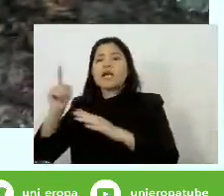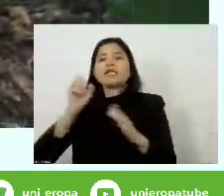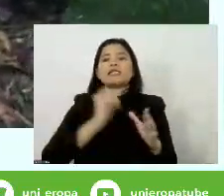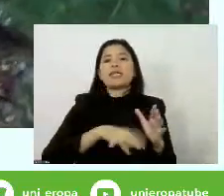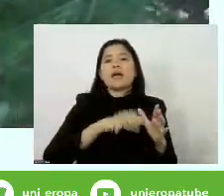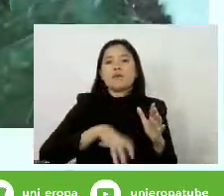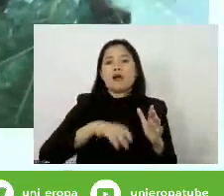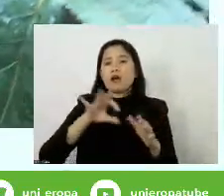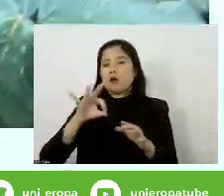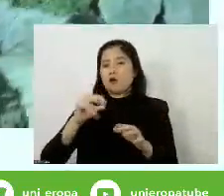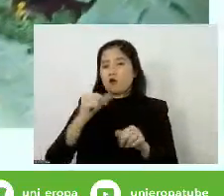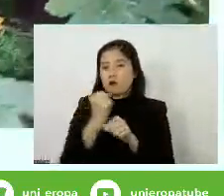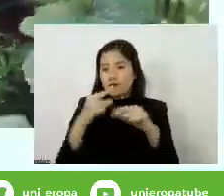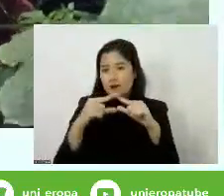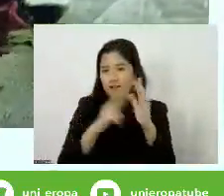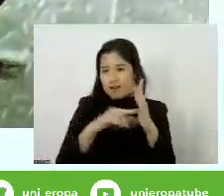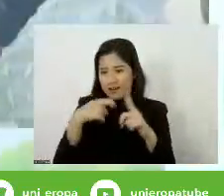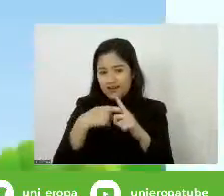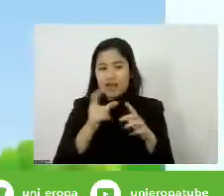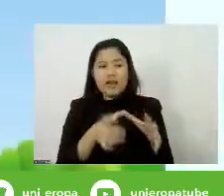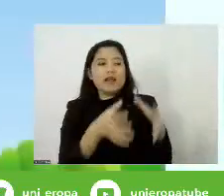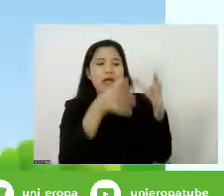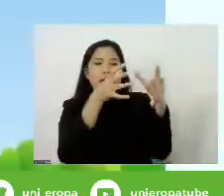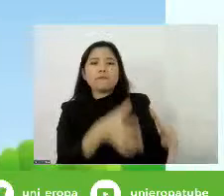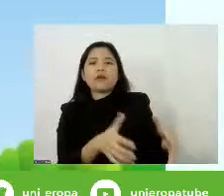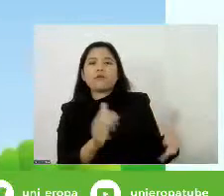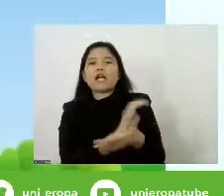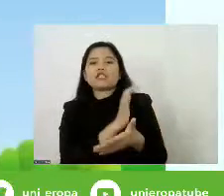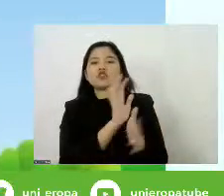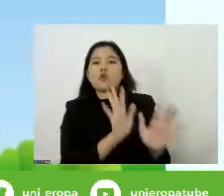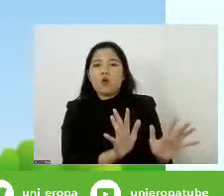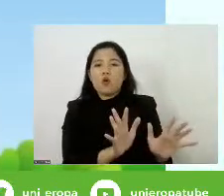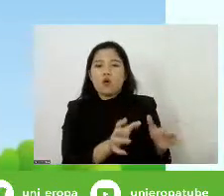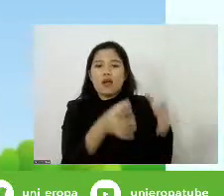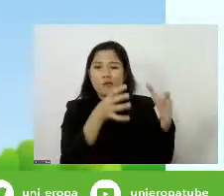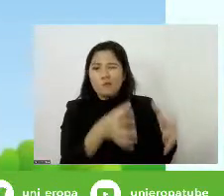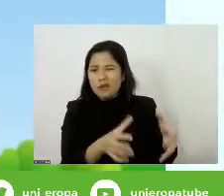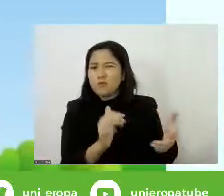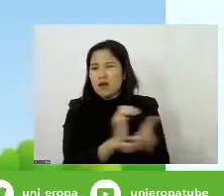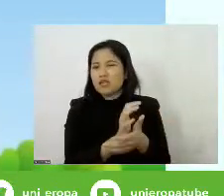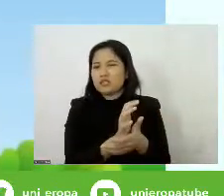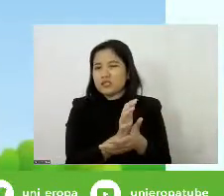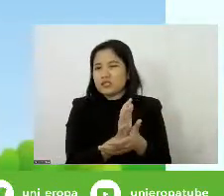sampah organik ditaruh di ember bekas ember bekas cat